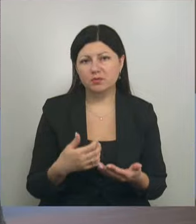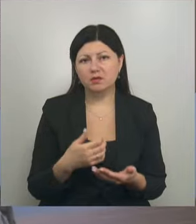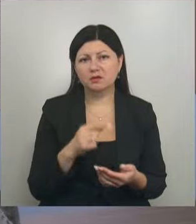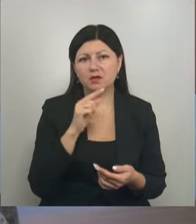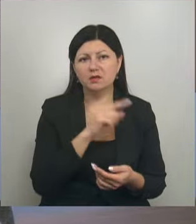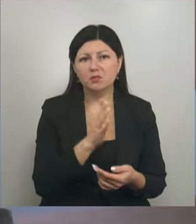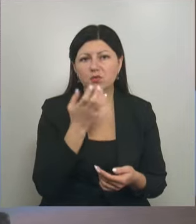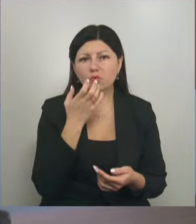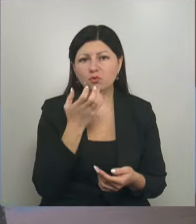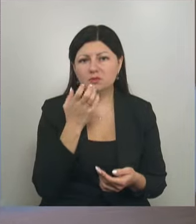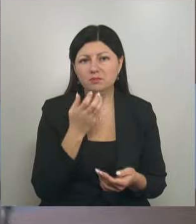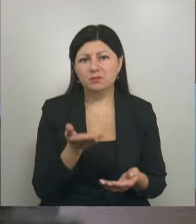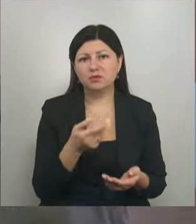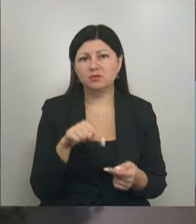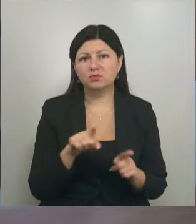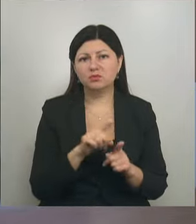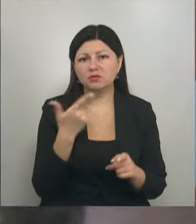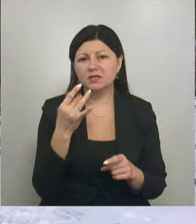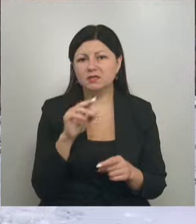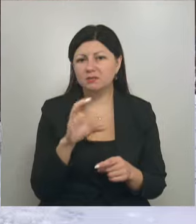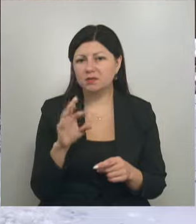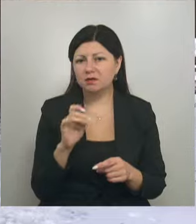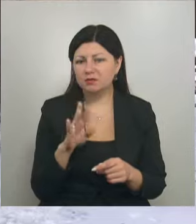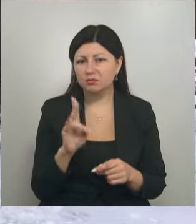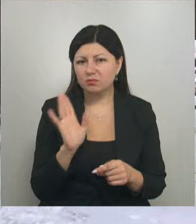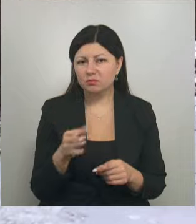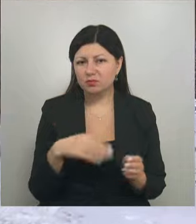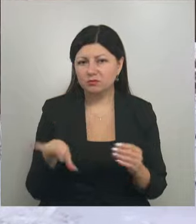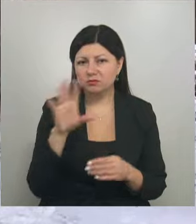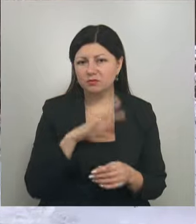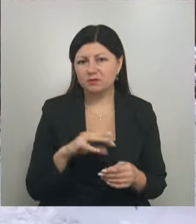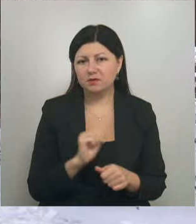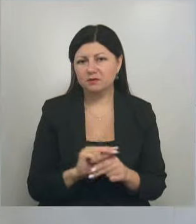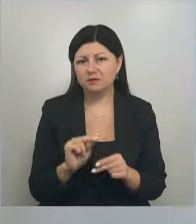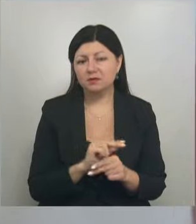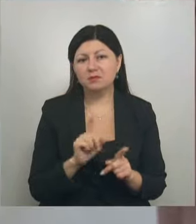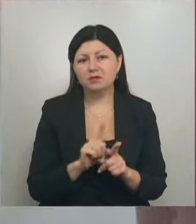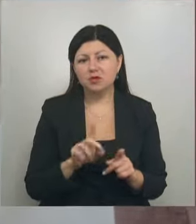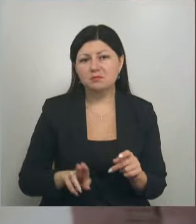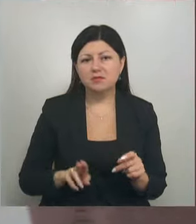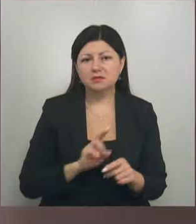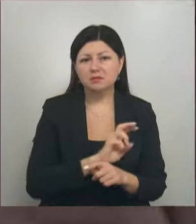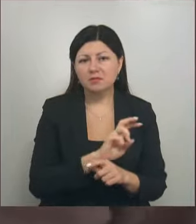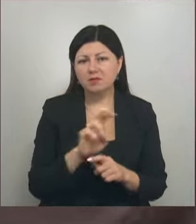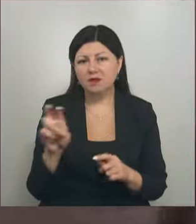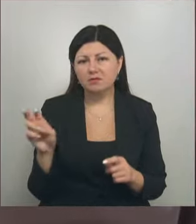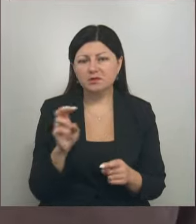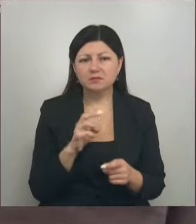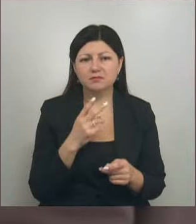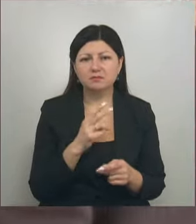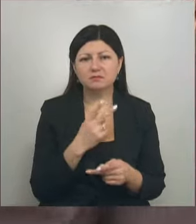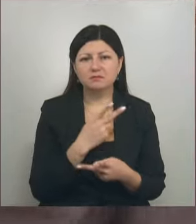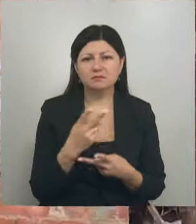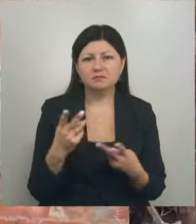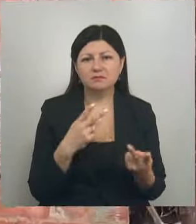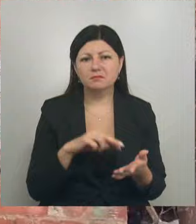будет утепляться, тут будет гипсом зашиваться. Сразу после обстрелов администрация провела подомовой обход. Оценили ущерб,